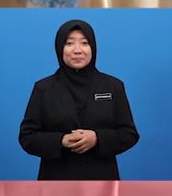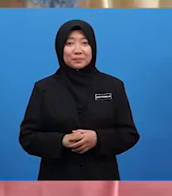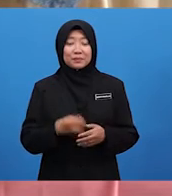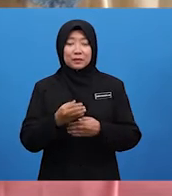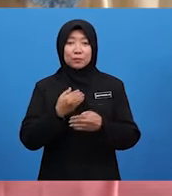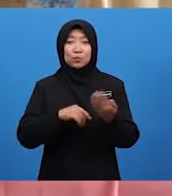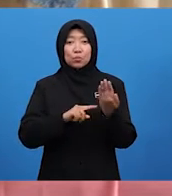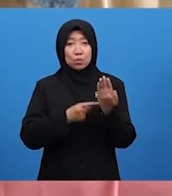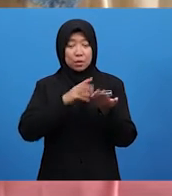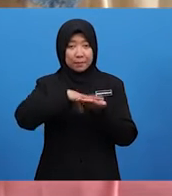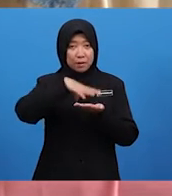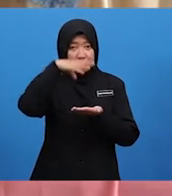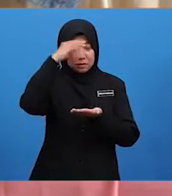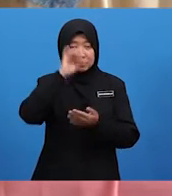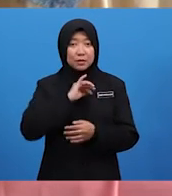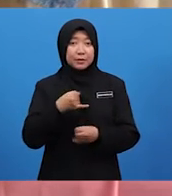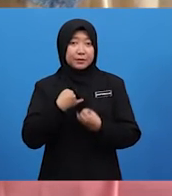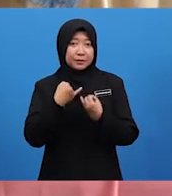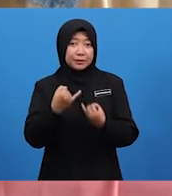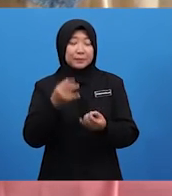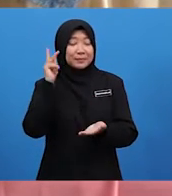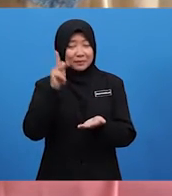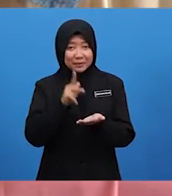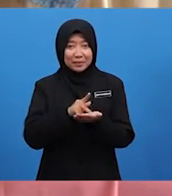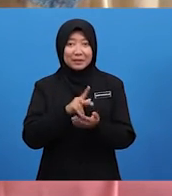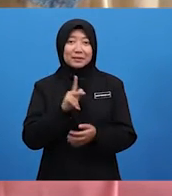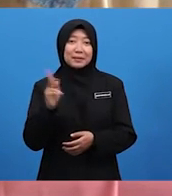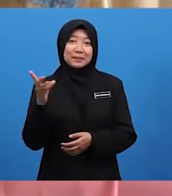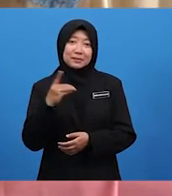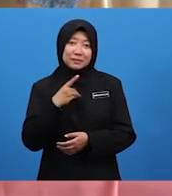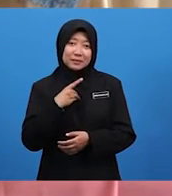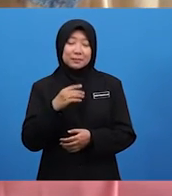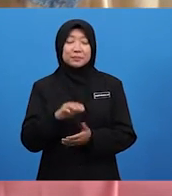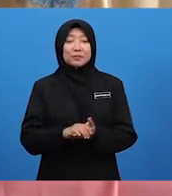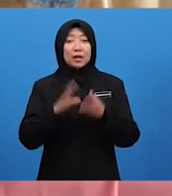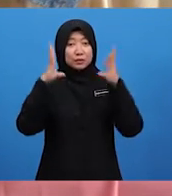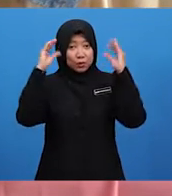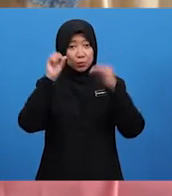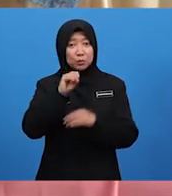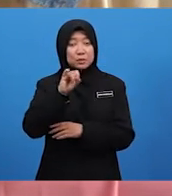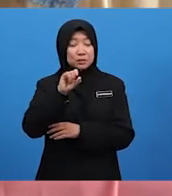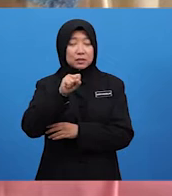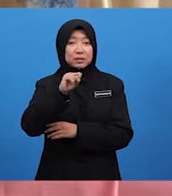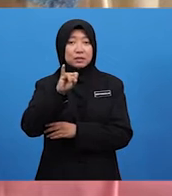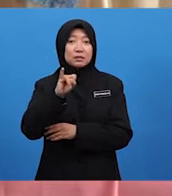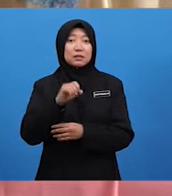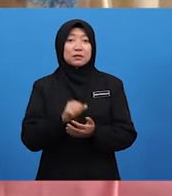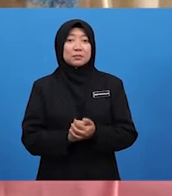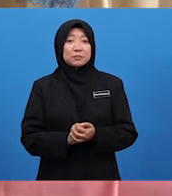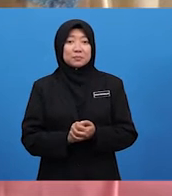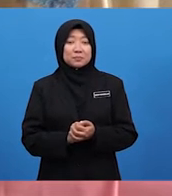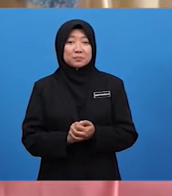Sebelum memulakan pembelajaran, saya ingin perkenalkan diri saya. Saya Cikgu Siti Zubaidah binti Mat